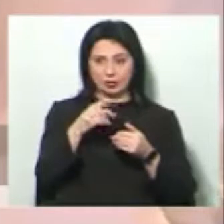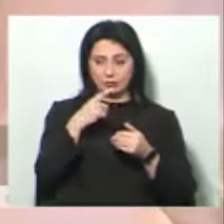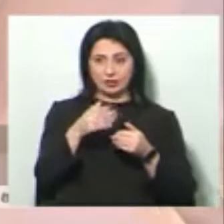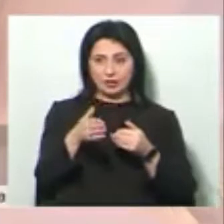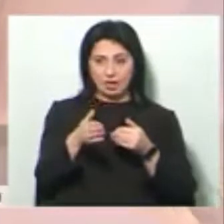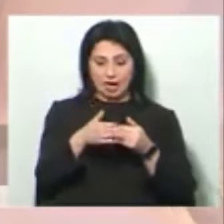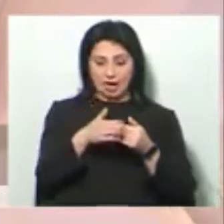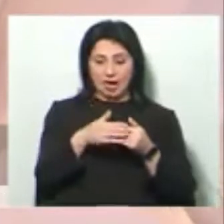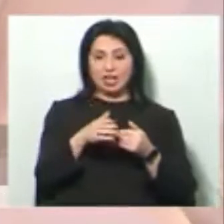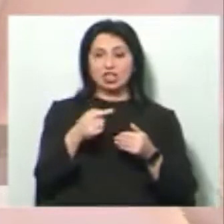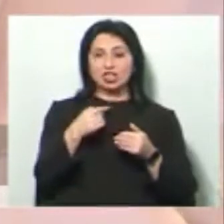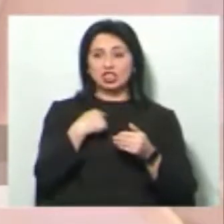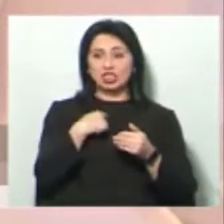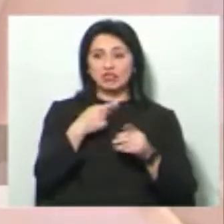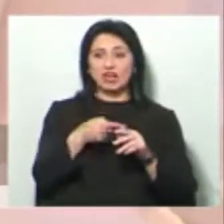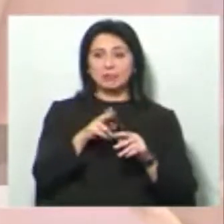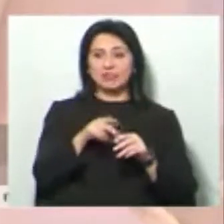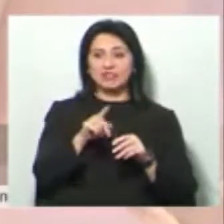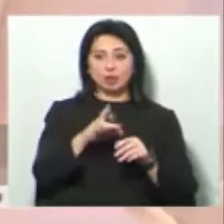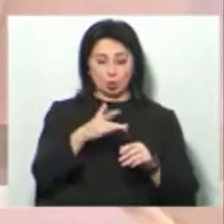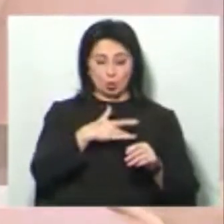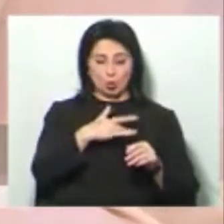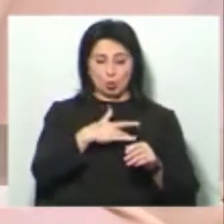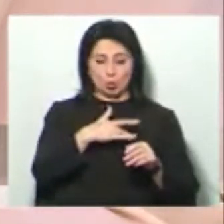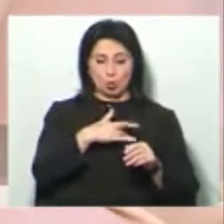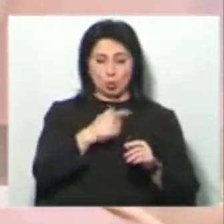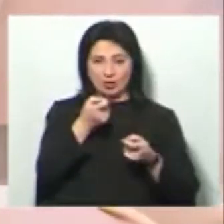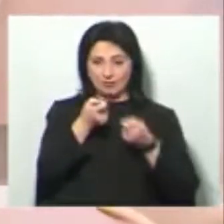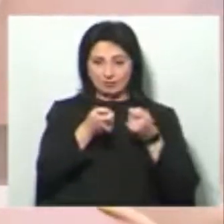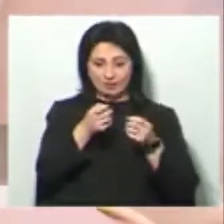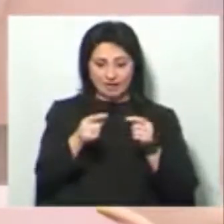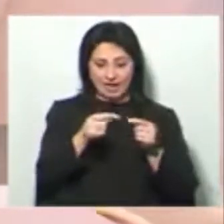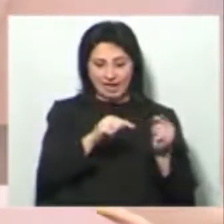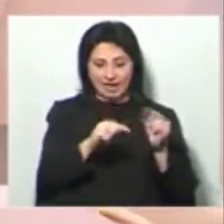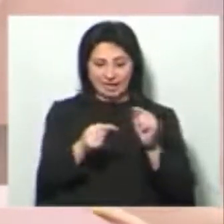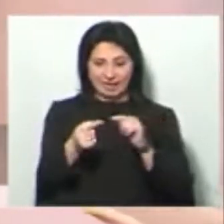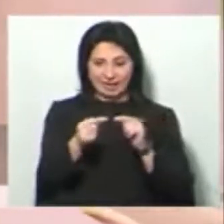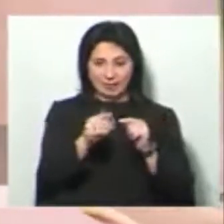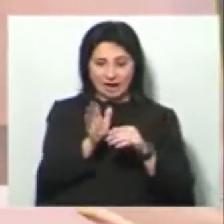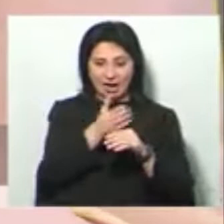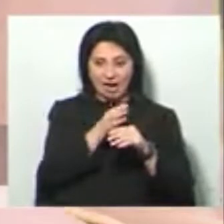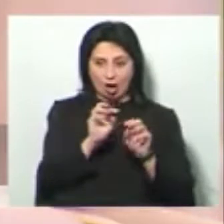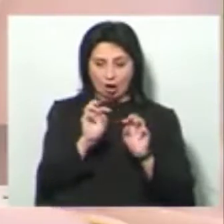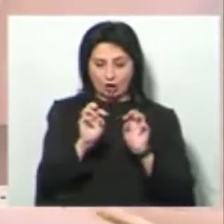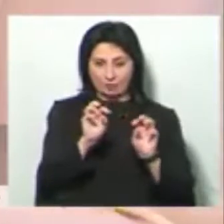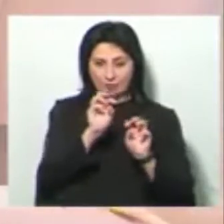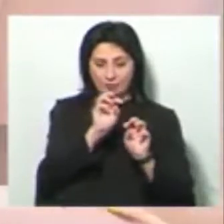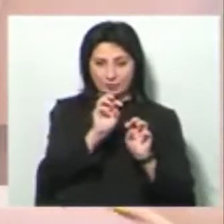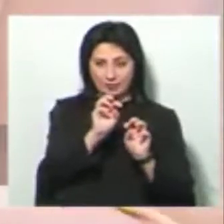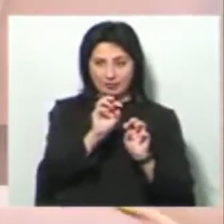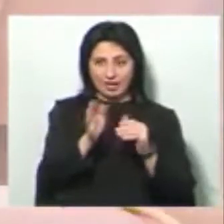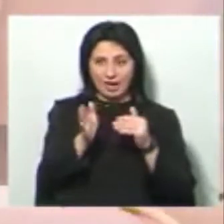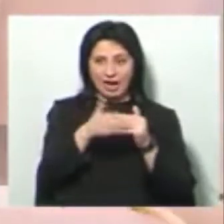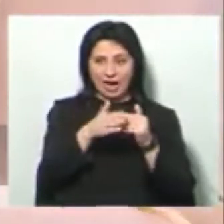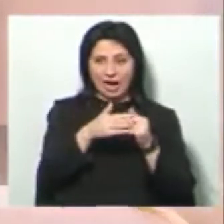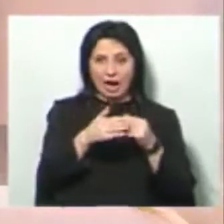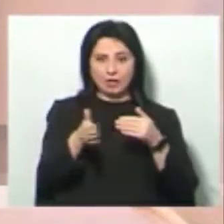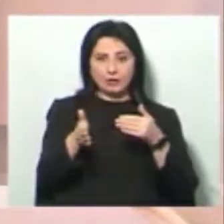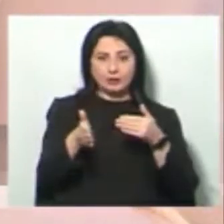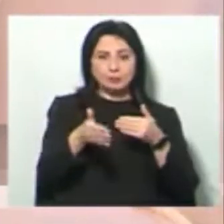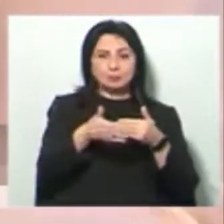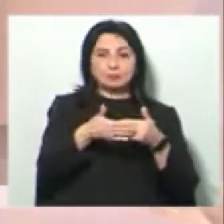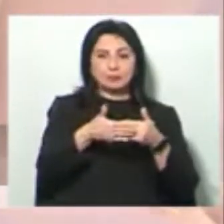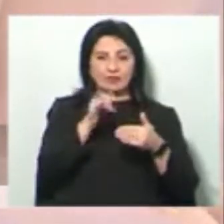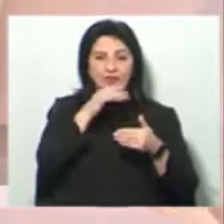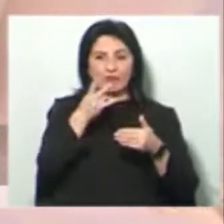Ანუ ჩვენ იმისათვის რომ გულის ნაწილები ერთმანეთისაგან გაყოფილი გქონდეს, კარი უნდა მჭიდროდ